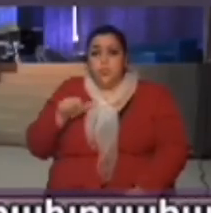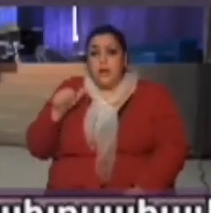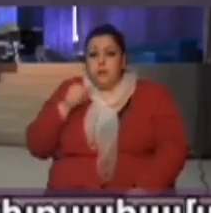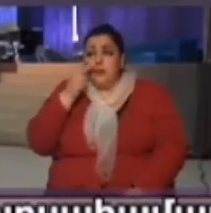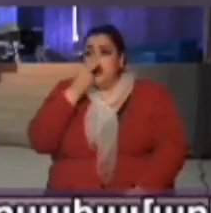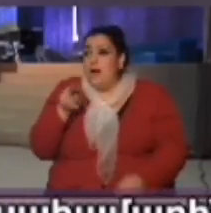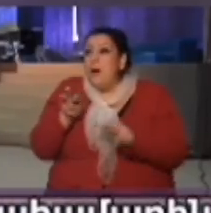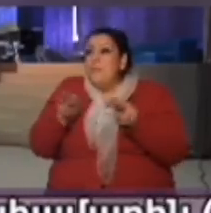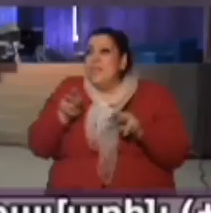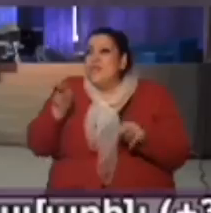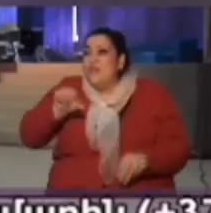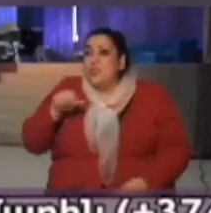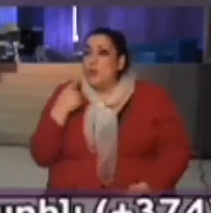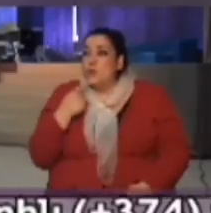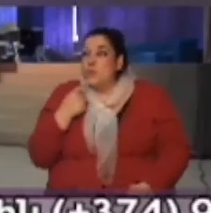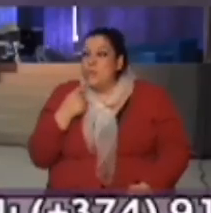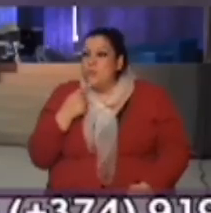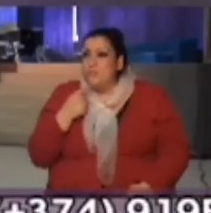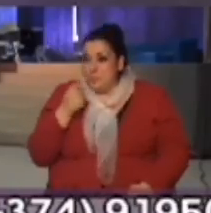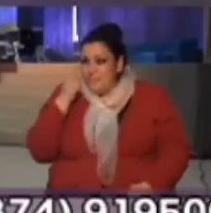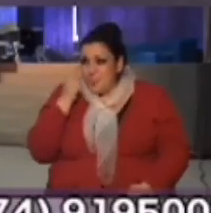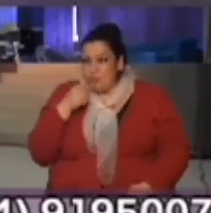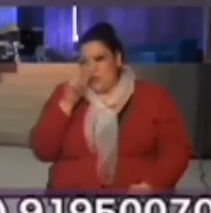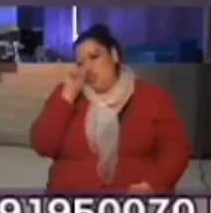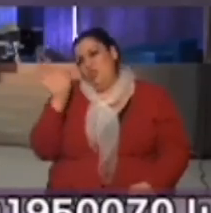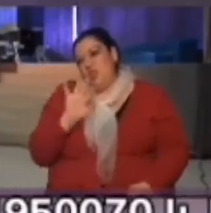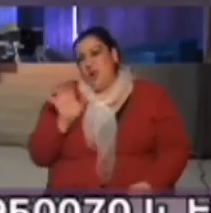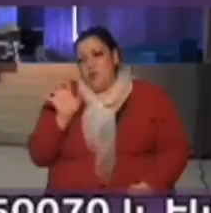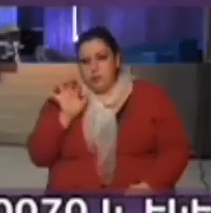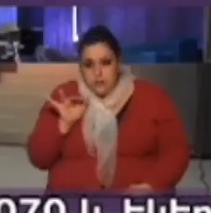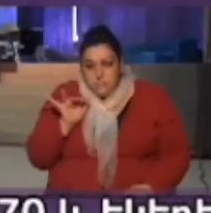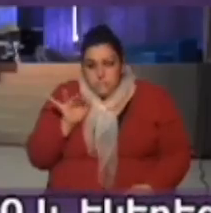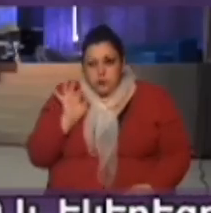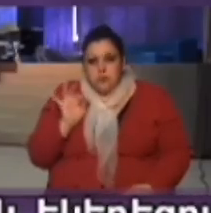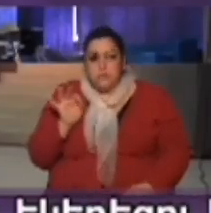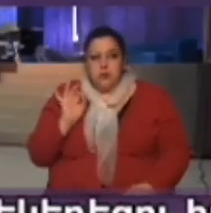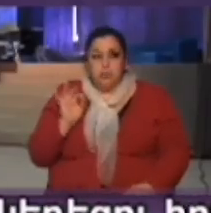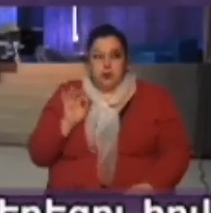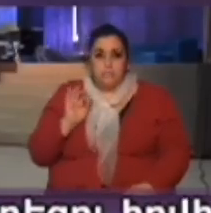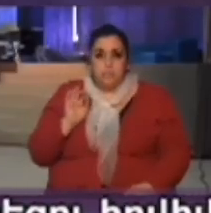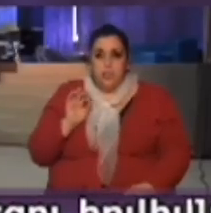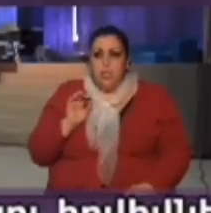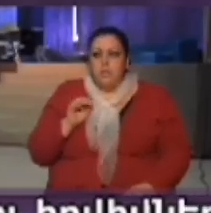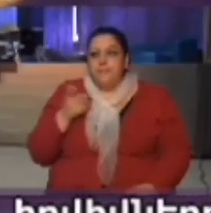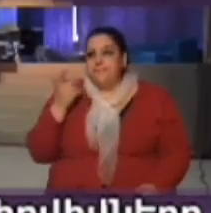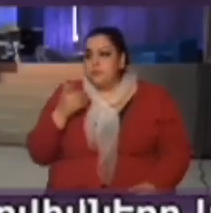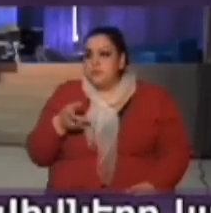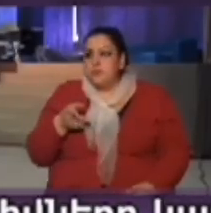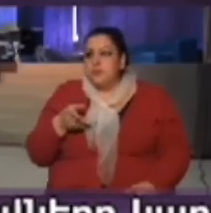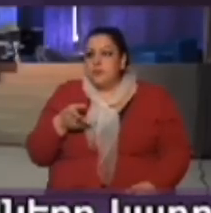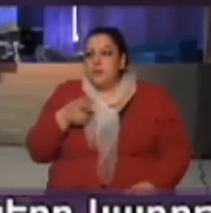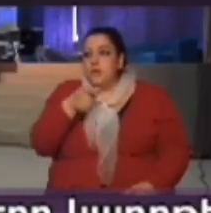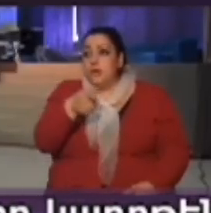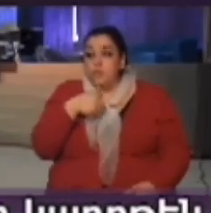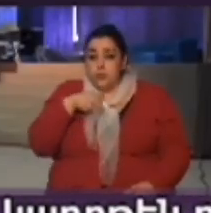այդ նախարարը տեսնում է, որ այդ ամենը ճիշտ է, բայց մարդիկ կոխ են տալիս դրան, ինքը չի